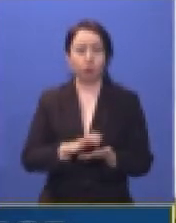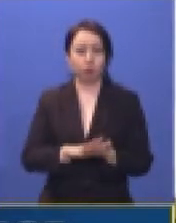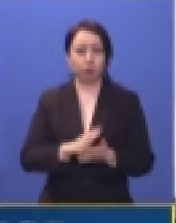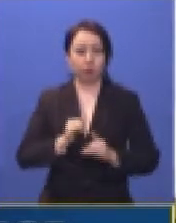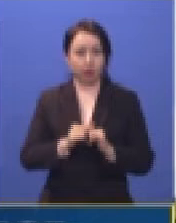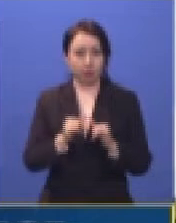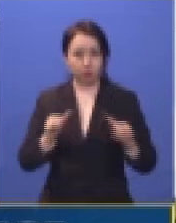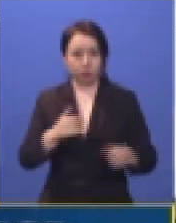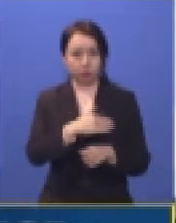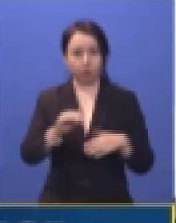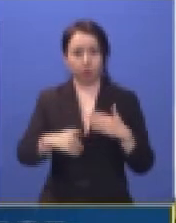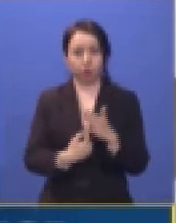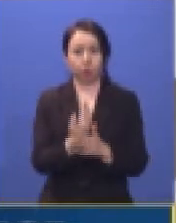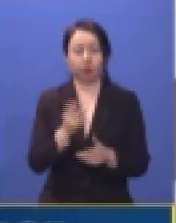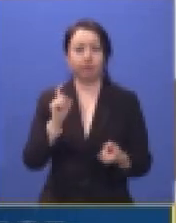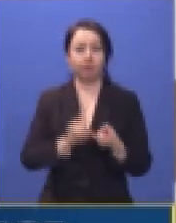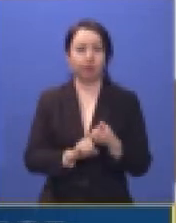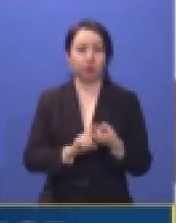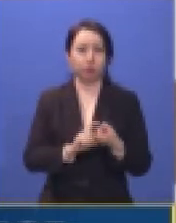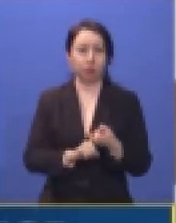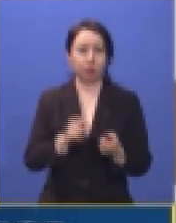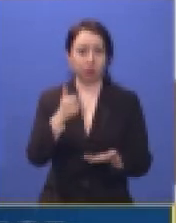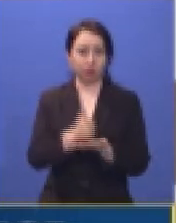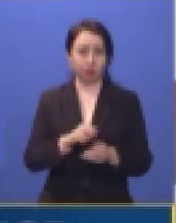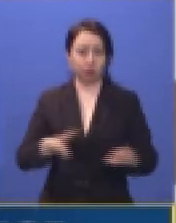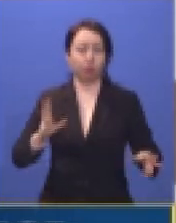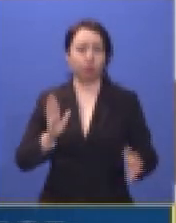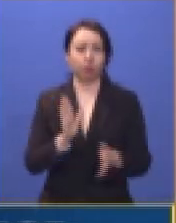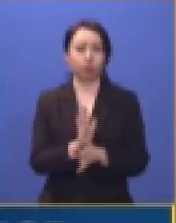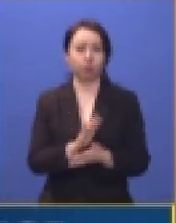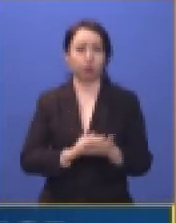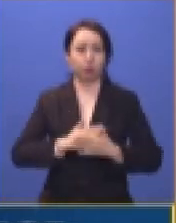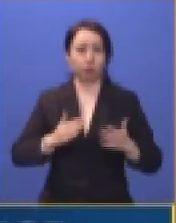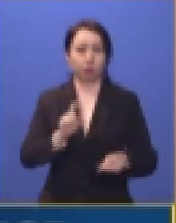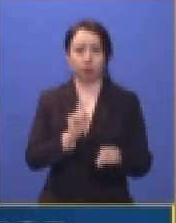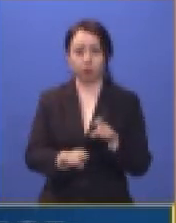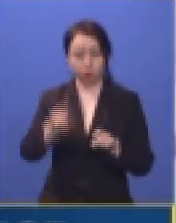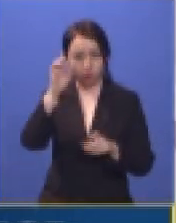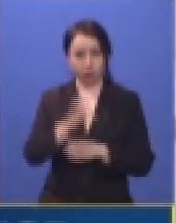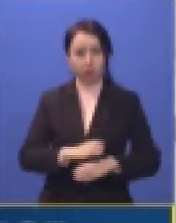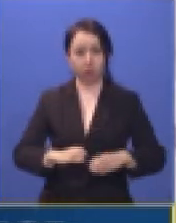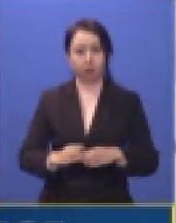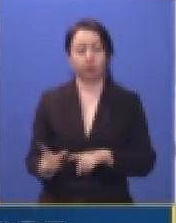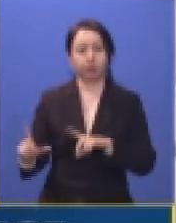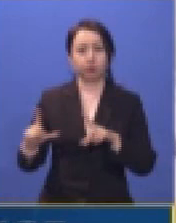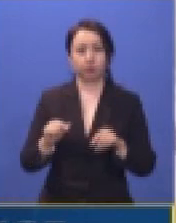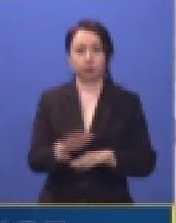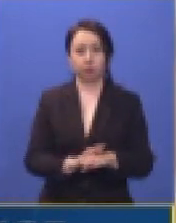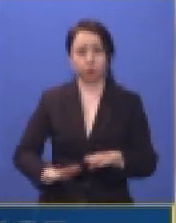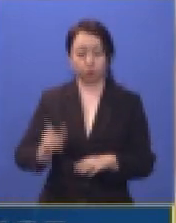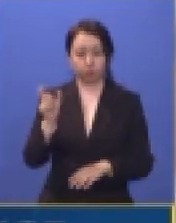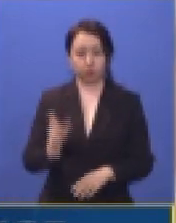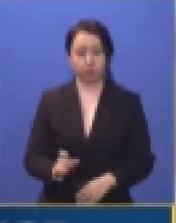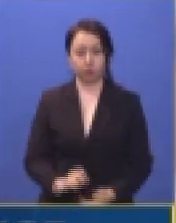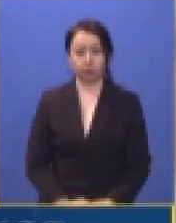распространение за рубежом нового штамма вируса премьер министр дал поручение продолжить усиленный контроль на государственной границе за пребывающими в страну